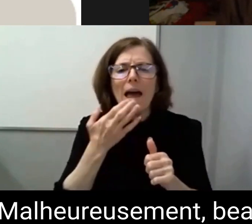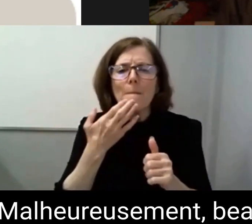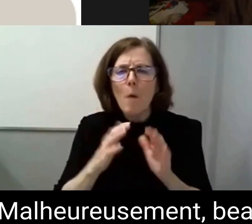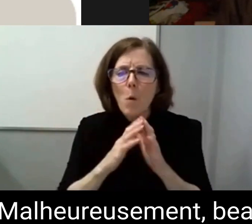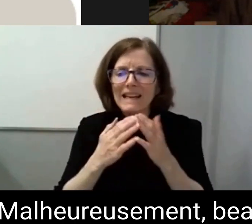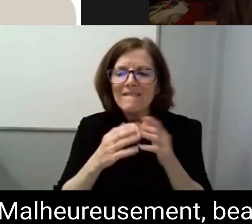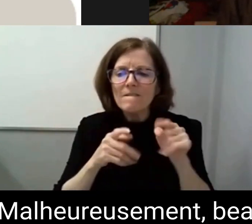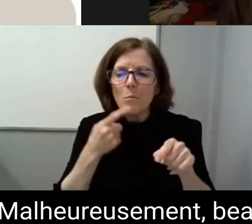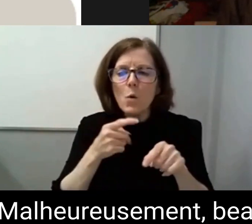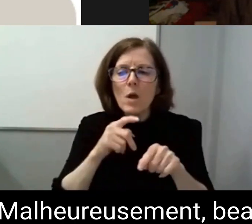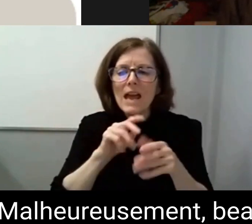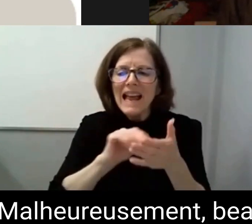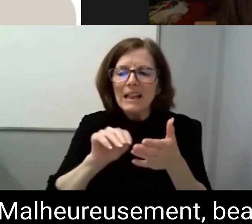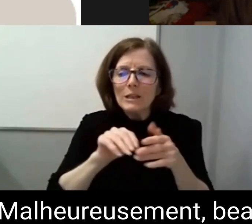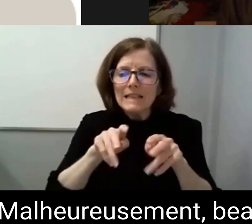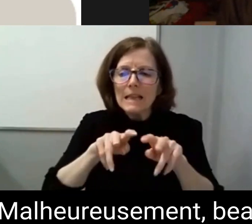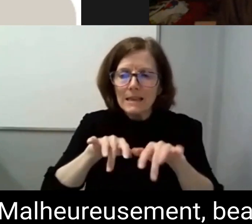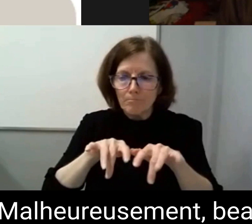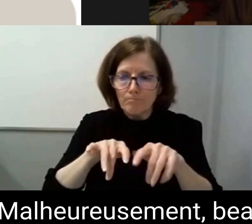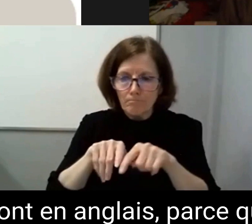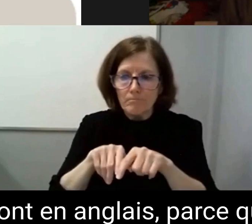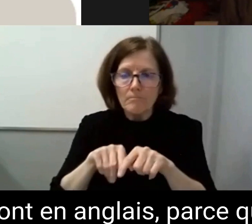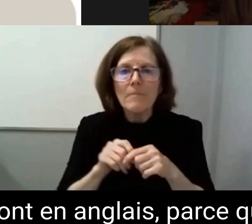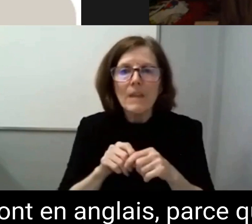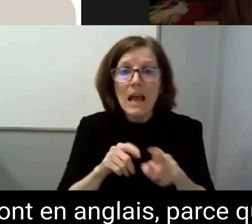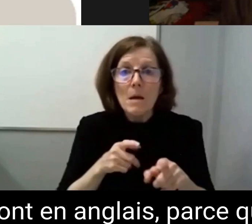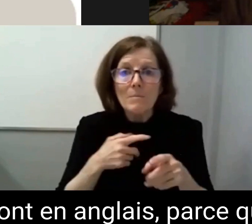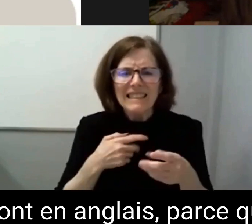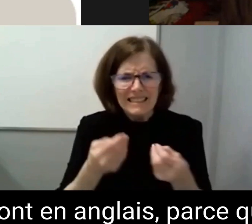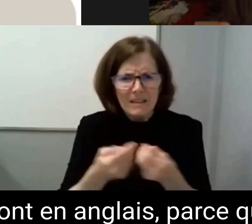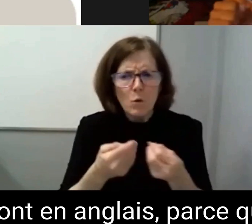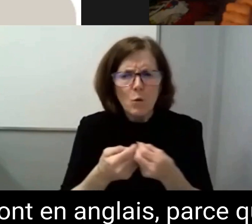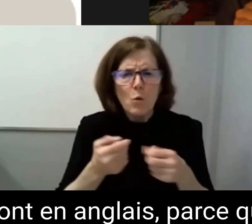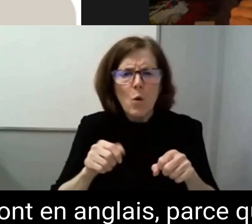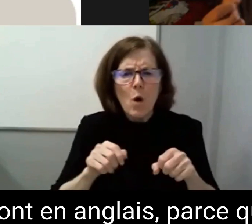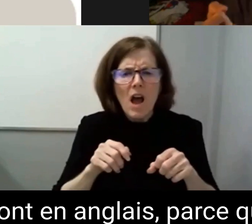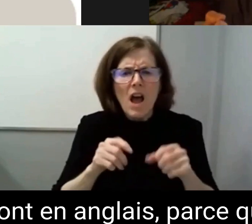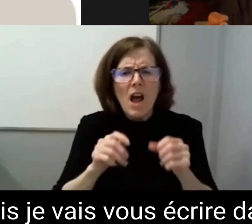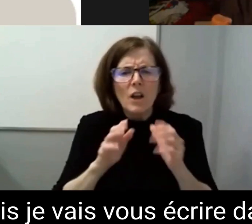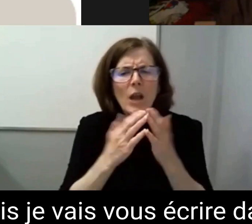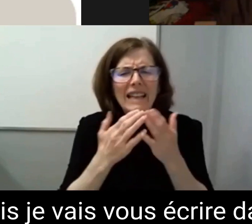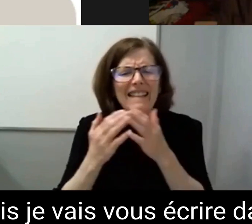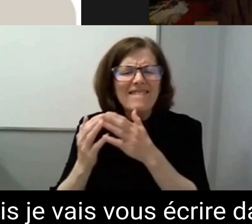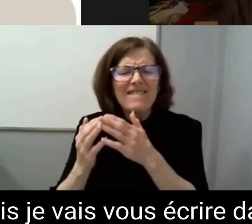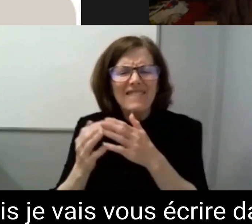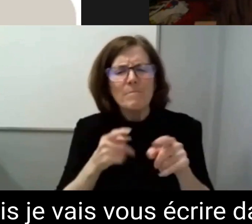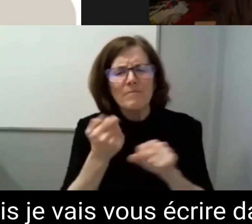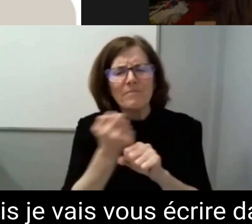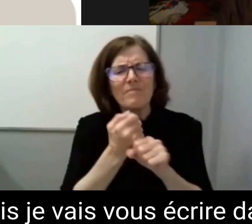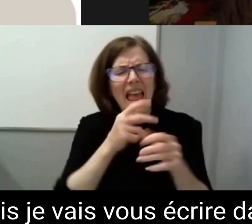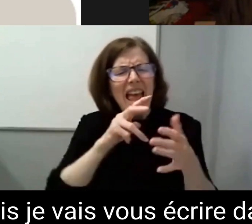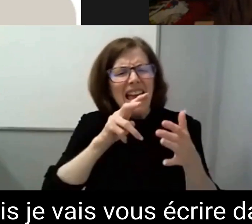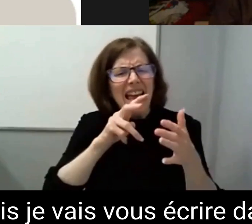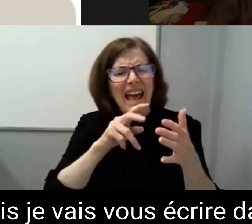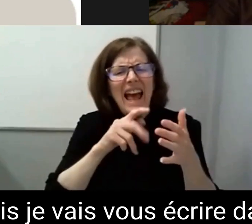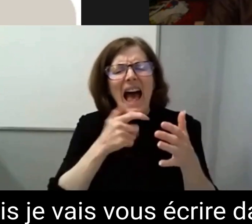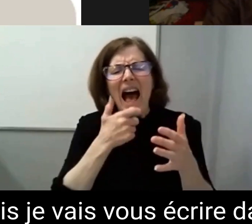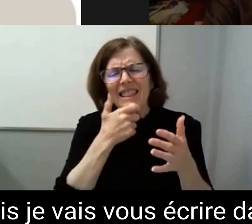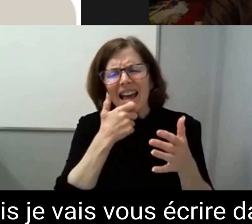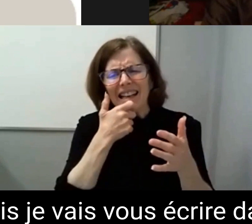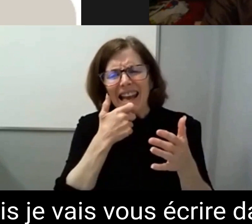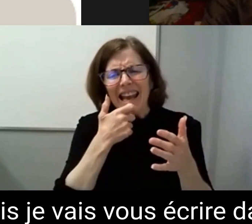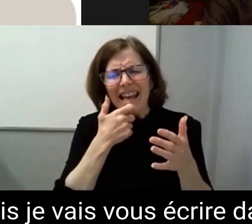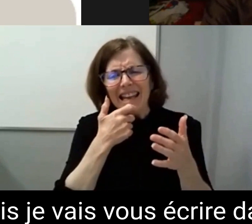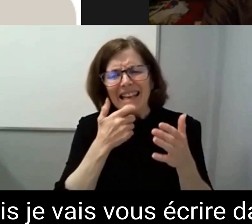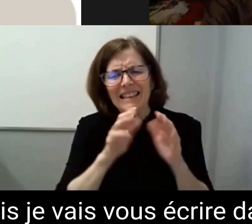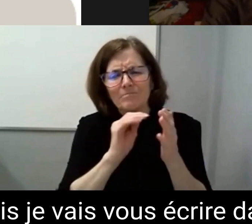titre. Malheureusement, beaucoup d'ouvrages mycologiques sont en anglais parce que ça reste un milieu assez niché. Mais je vais vous écrire